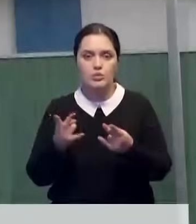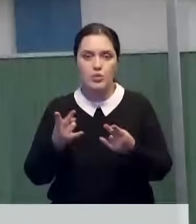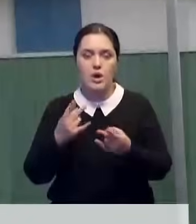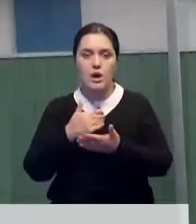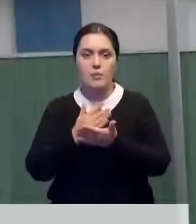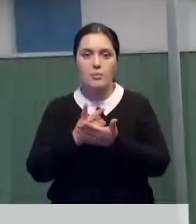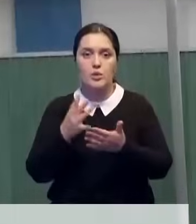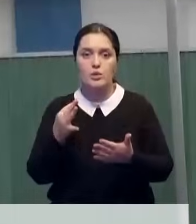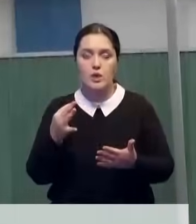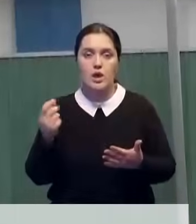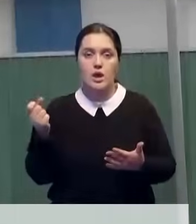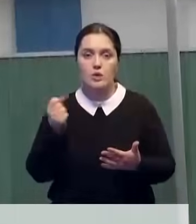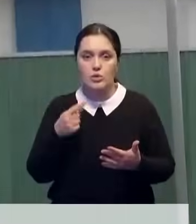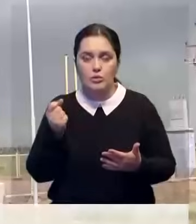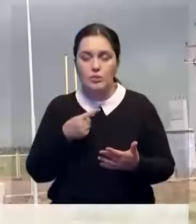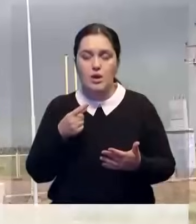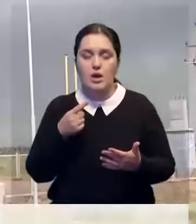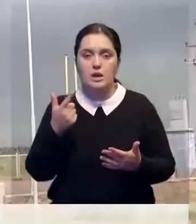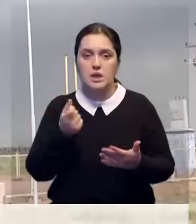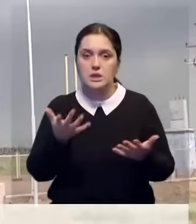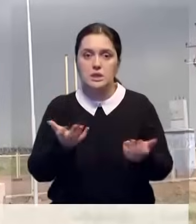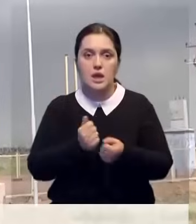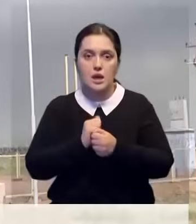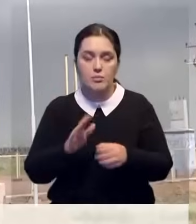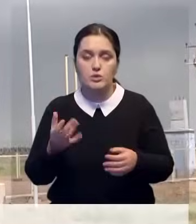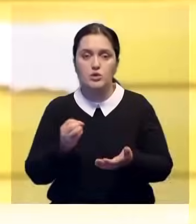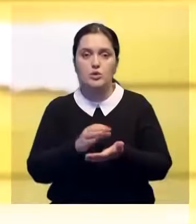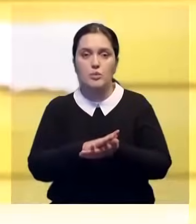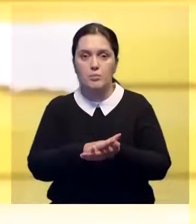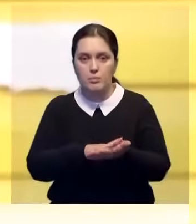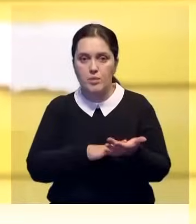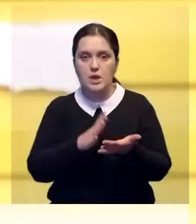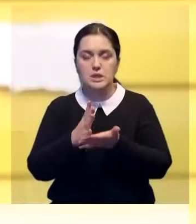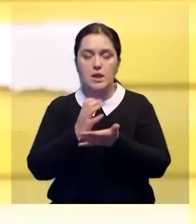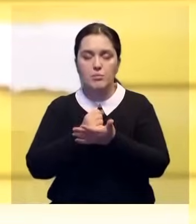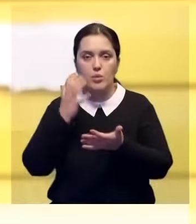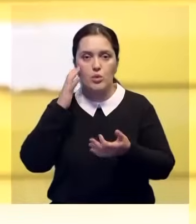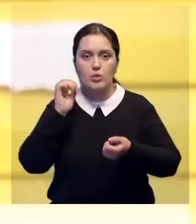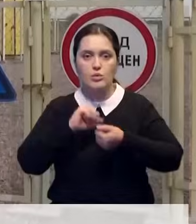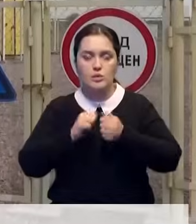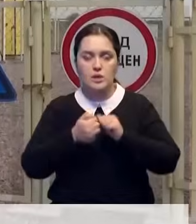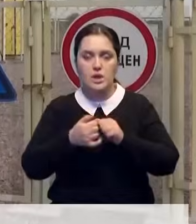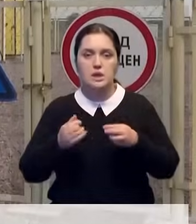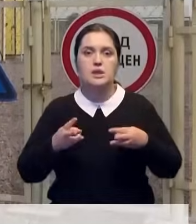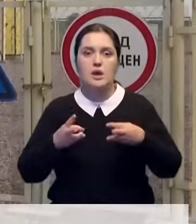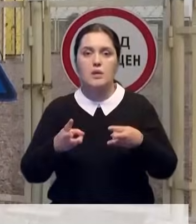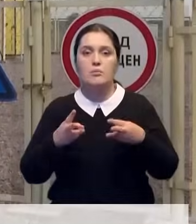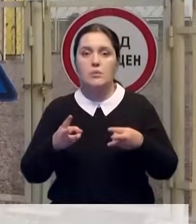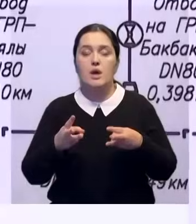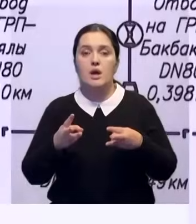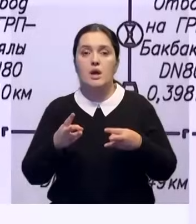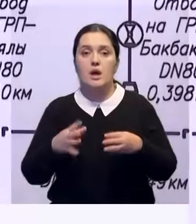но голубое топливо так и не получили. Сельчане все еще продолжают запасаться углем и топить печь. По словам